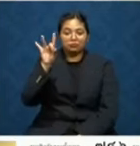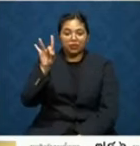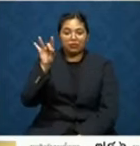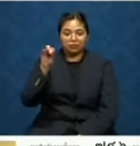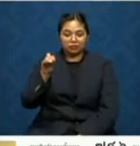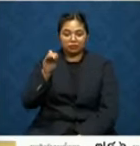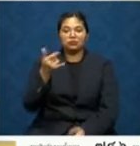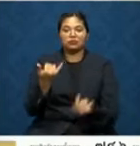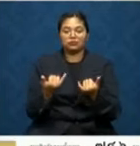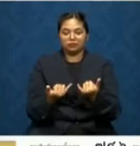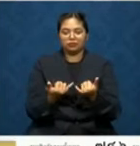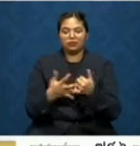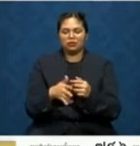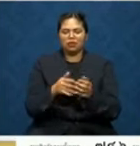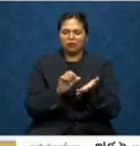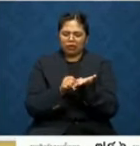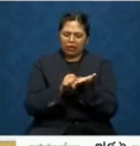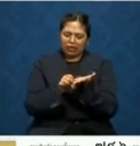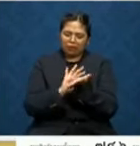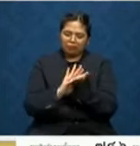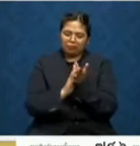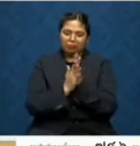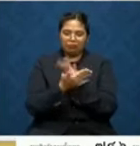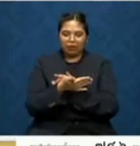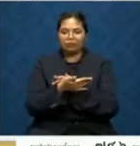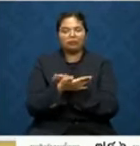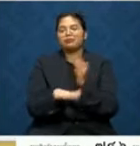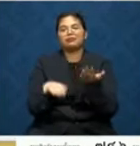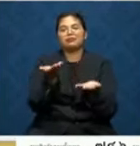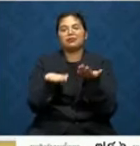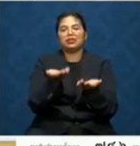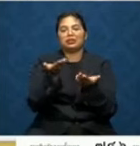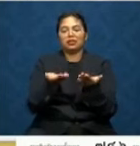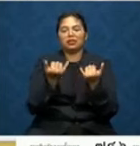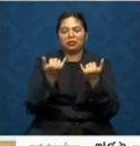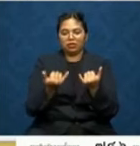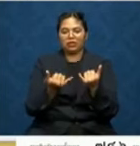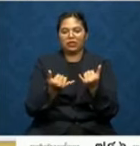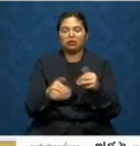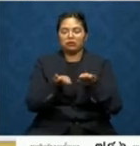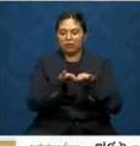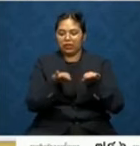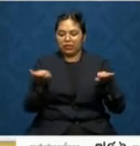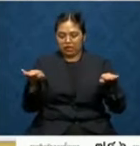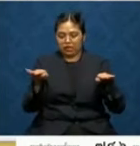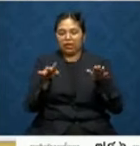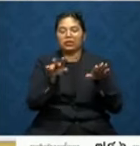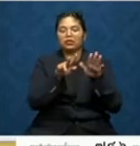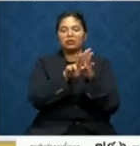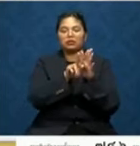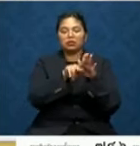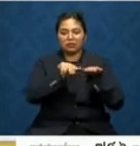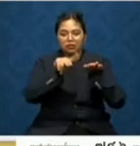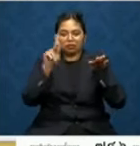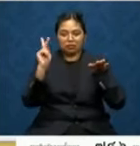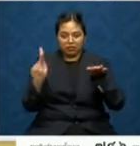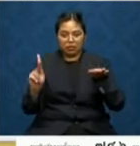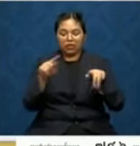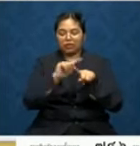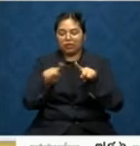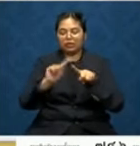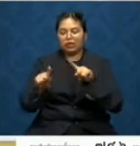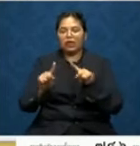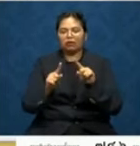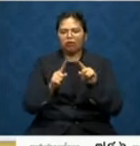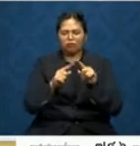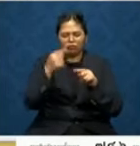ปรับอย่ไรกัแล้แต่แต่หลกเกรณ์ที่ได้จะทำขึนมานั้นต้องถือว่าผ่านขั้นตอน หลายๆ ขนตอน